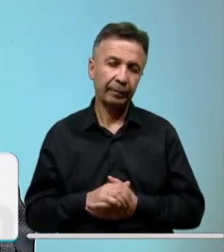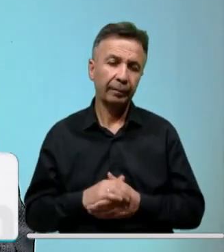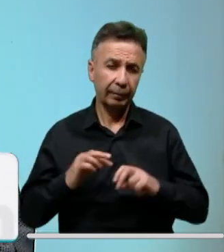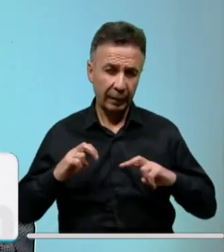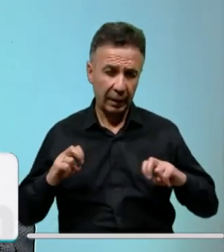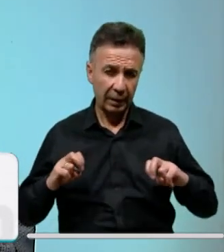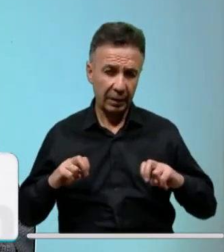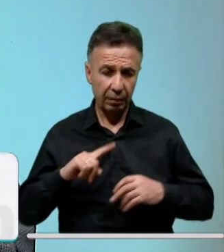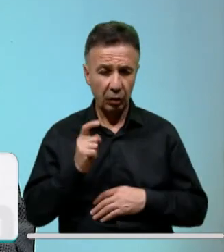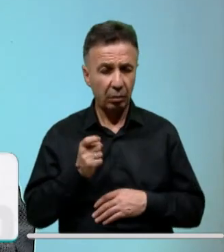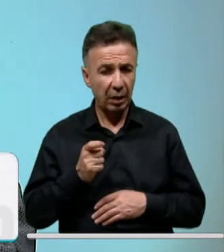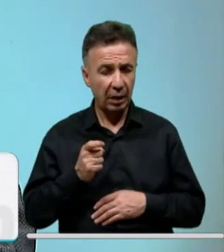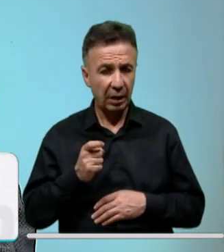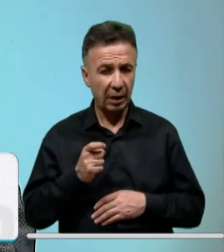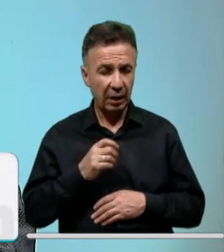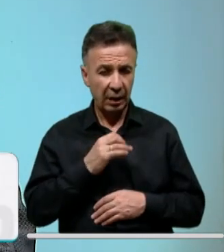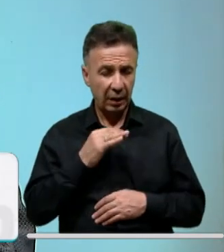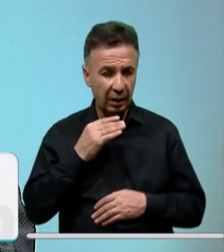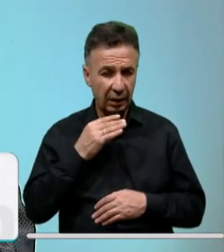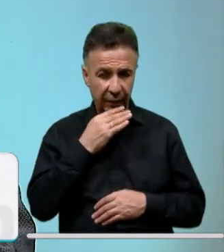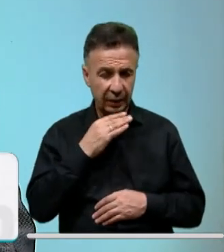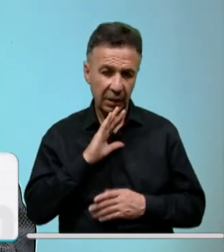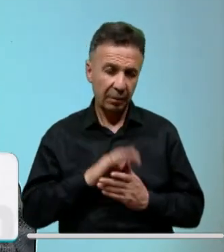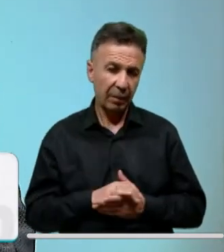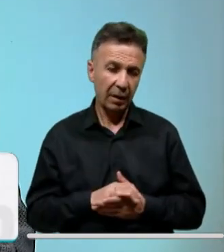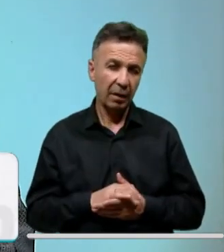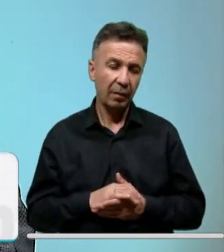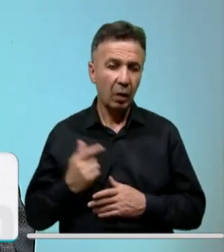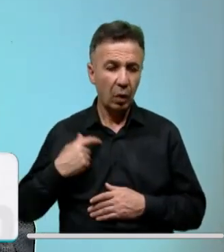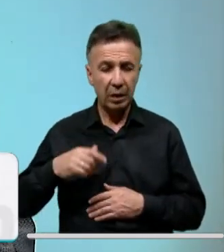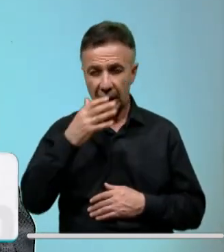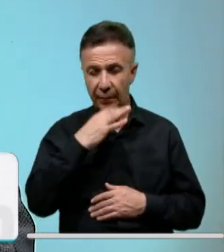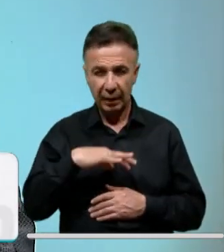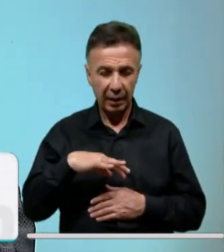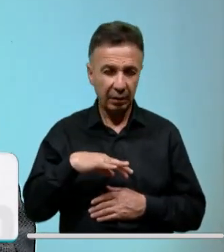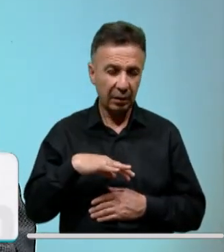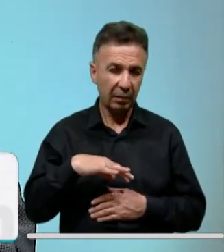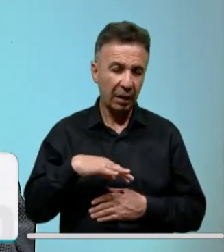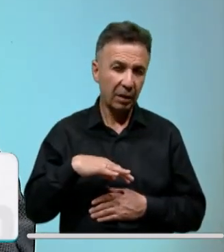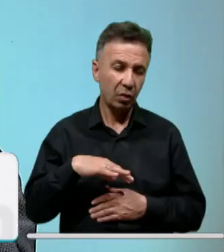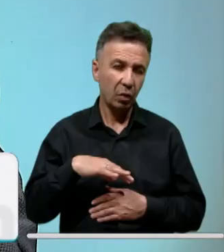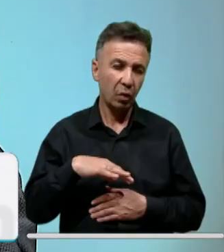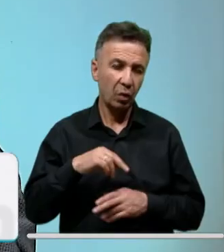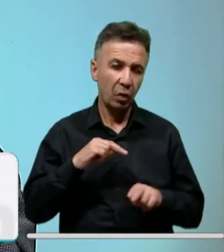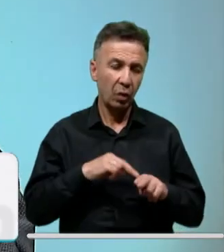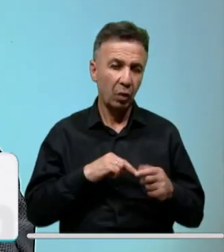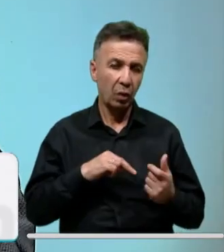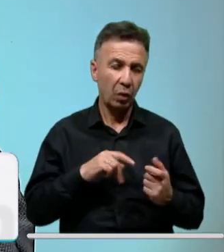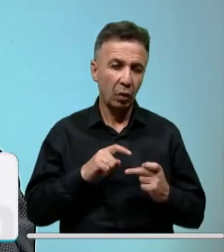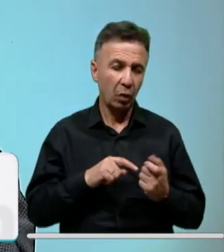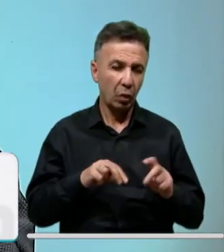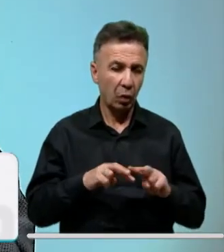araştırıp bulma imkanımız var. Bireysel emekliye müracaat ettiğimiz o aracı kuruluşun faaliyet alanı. Ne iş yapıyor bu